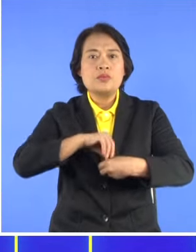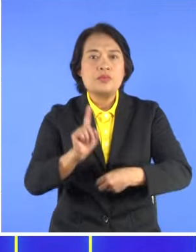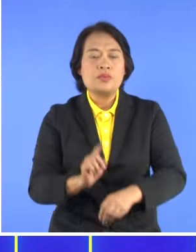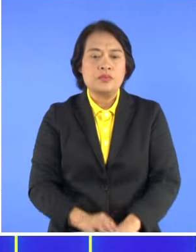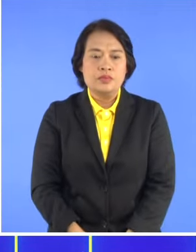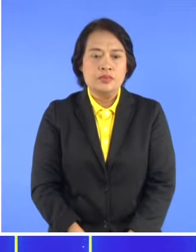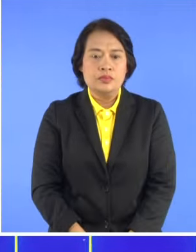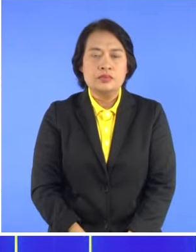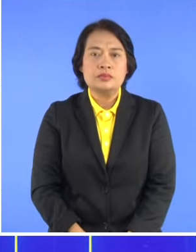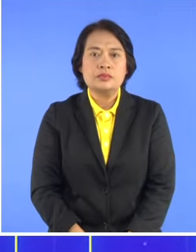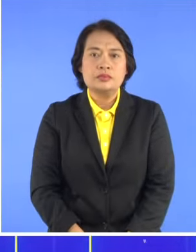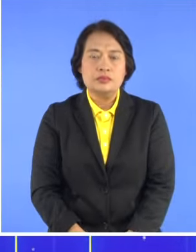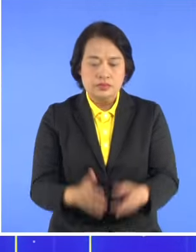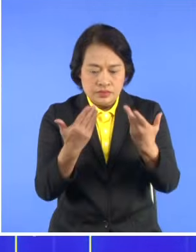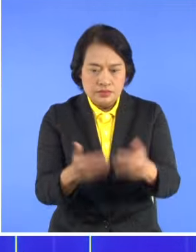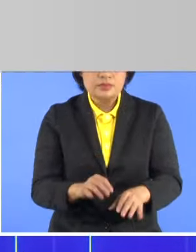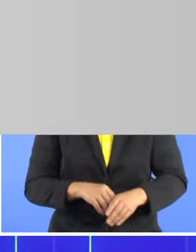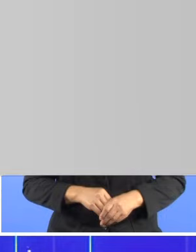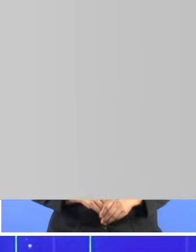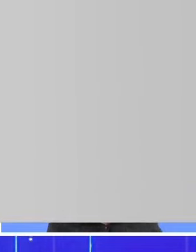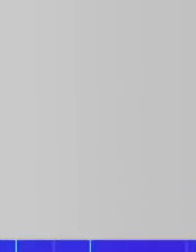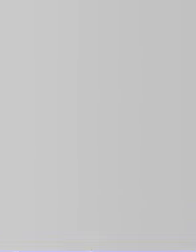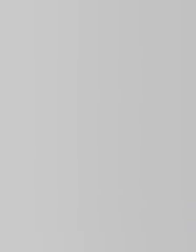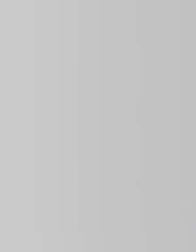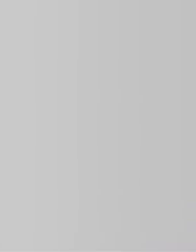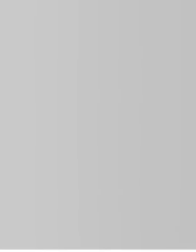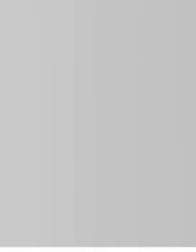ก่อนใครชอบก็เออก็ลองก็ลองไปหาอาจารย์ดู